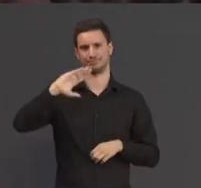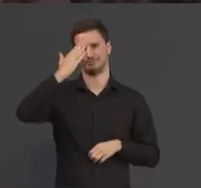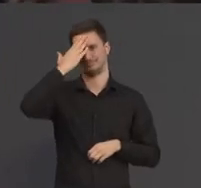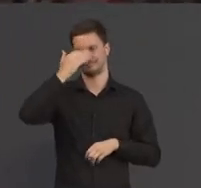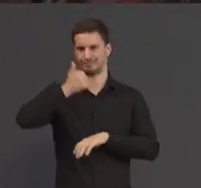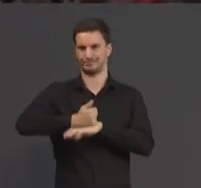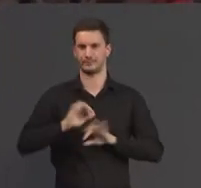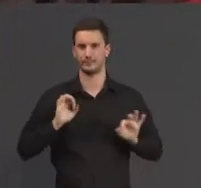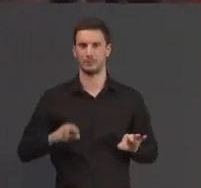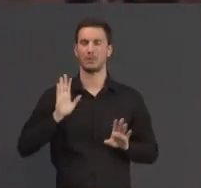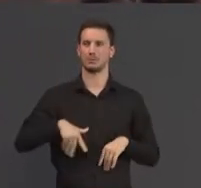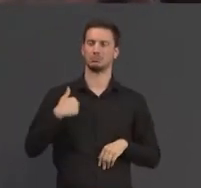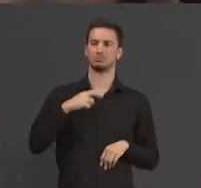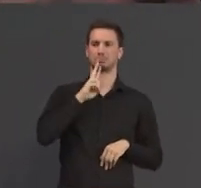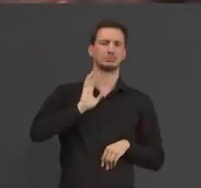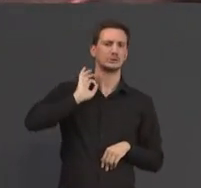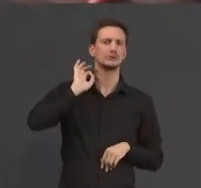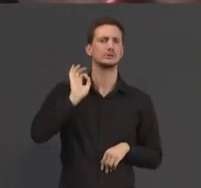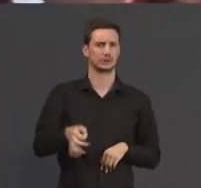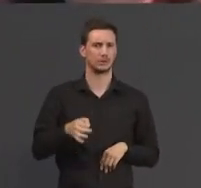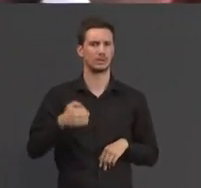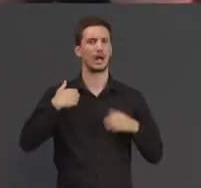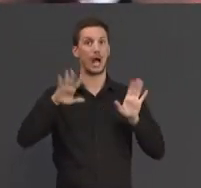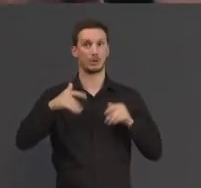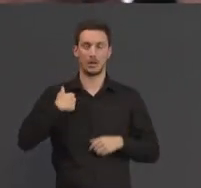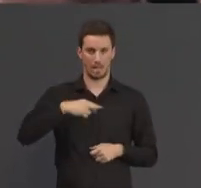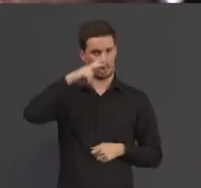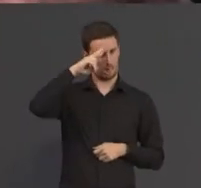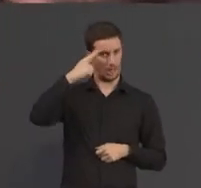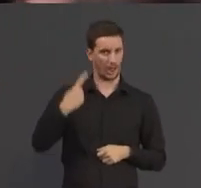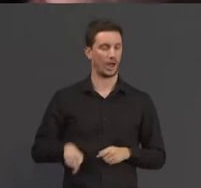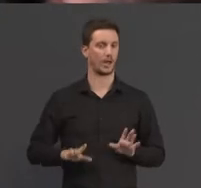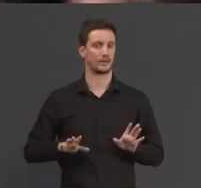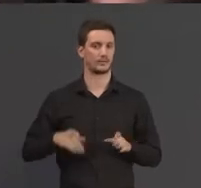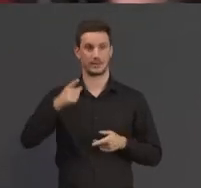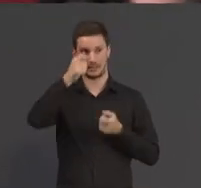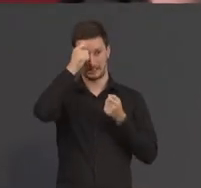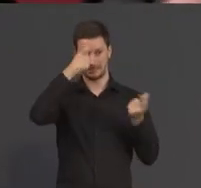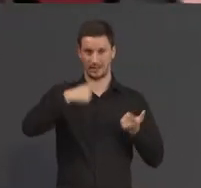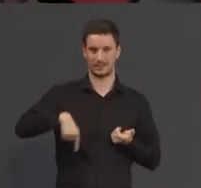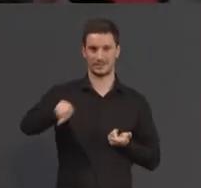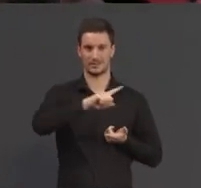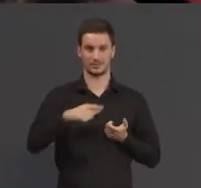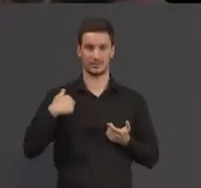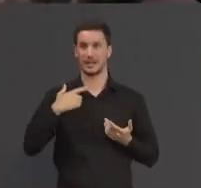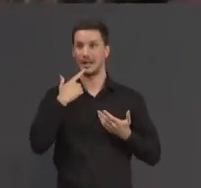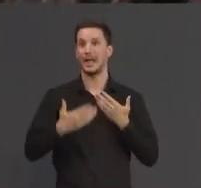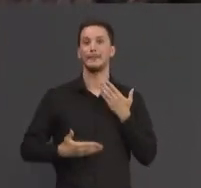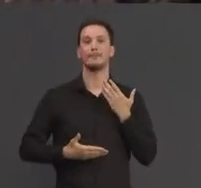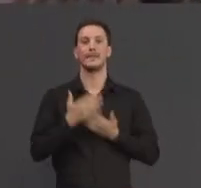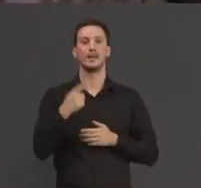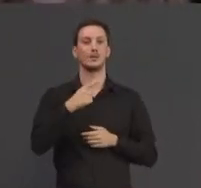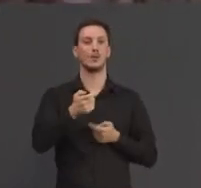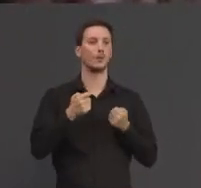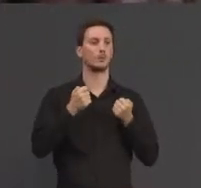Vaig decidir arriscar-me i dir que sí, tot i que tenia molts dubtes. Imagineu-vos, de cop i volta haig